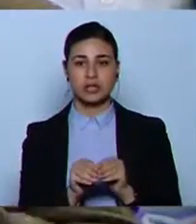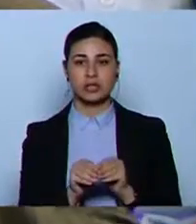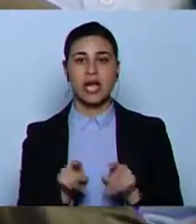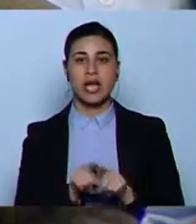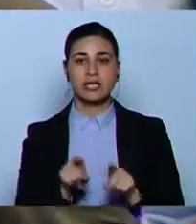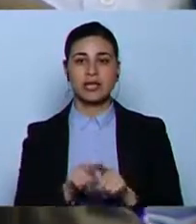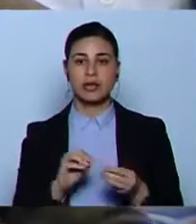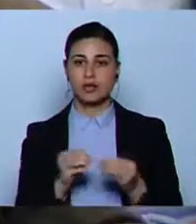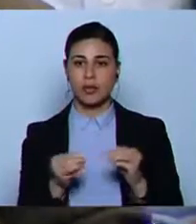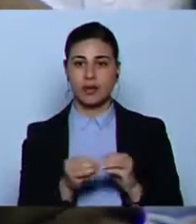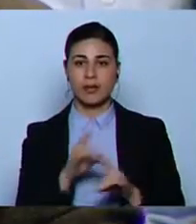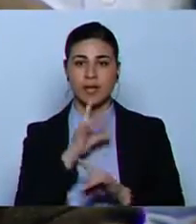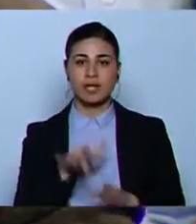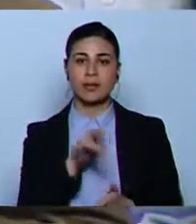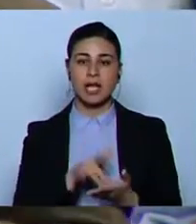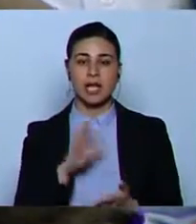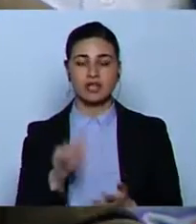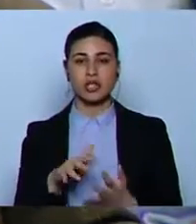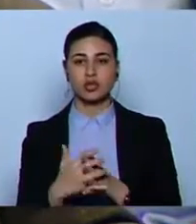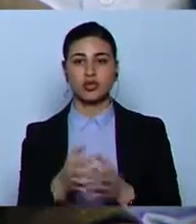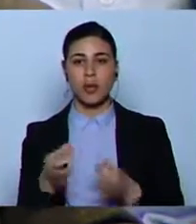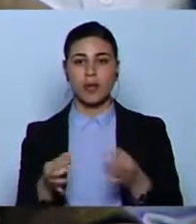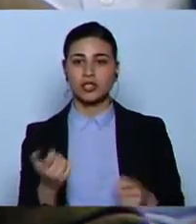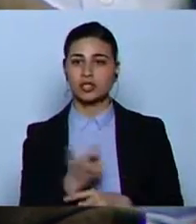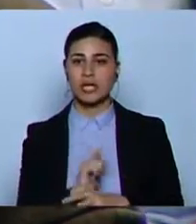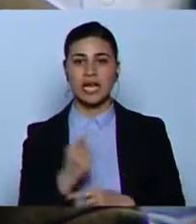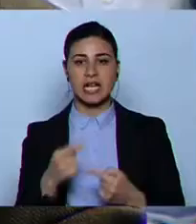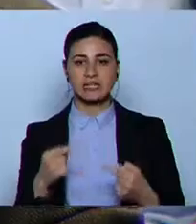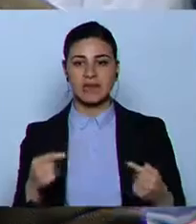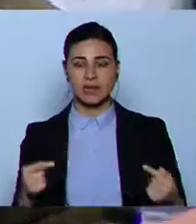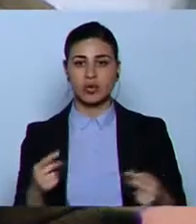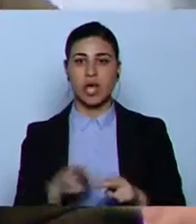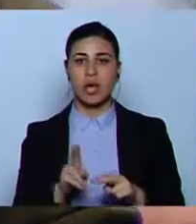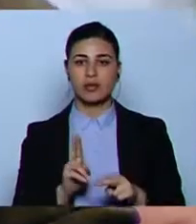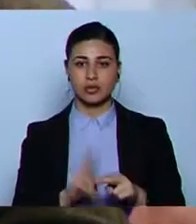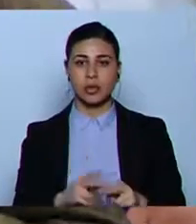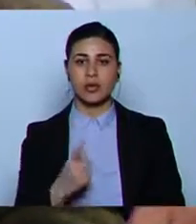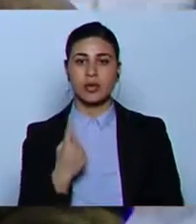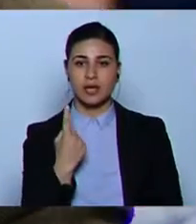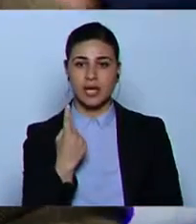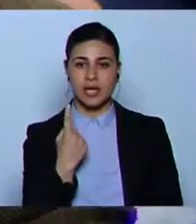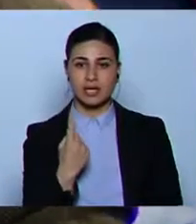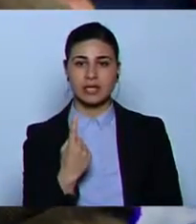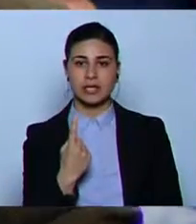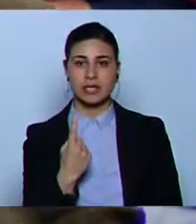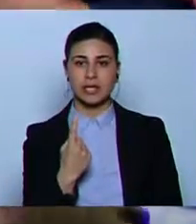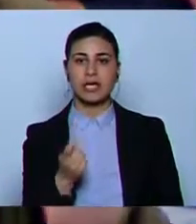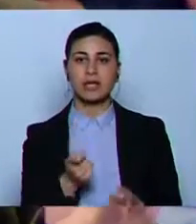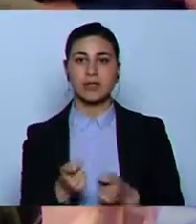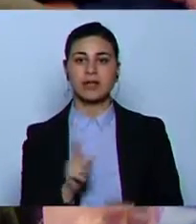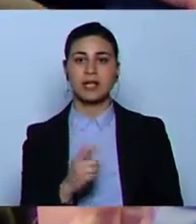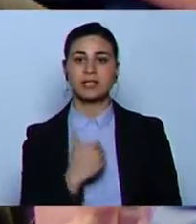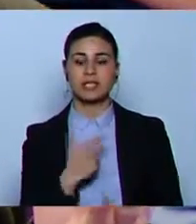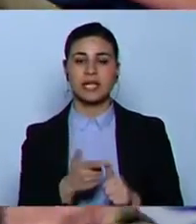ესნაირი პრობლემები არ დგას ქალაქში და სოფელში. აბსოლუტურად განსხვავებული. ერთმანეთსგან შესაბამისად ერთიანი მართვა რაც